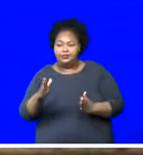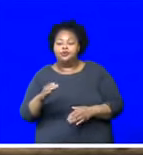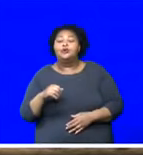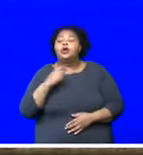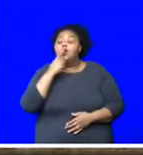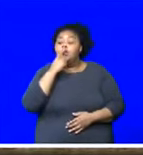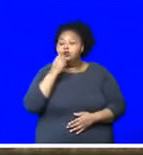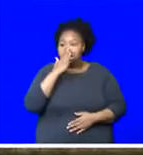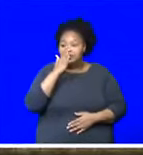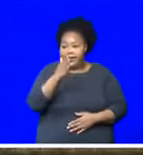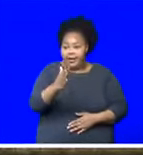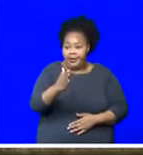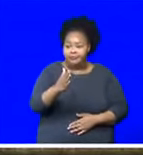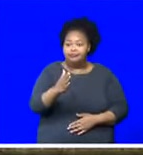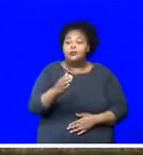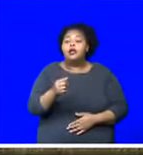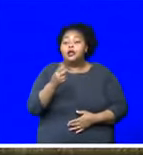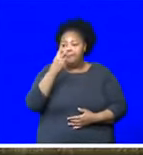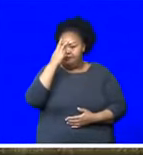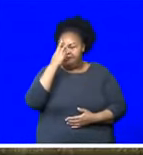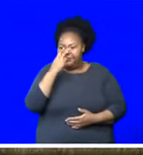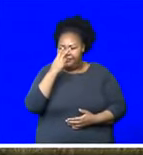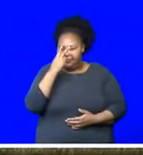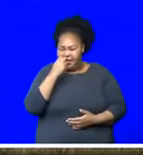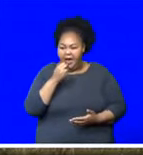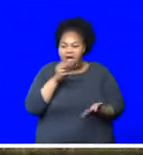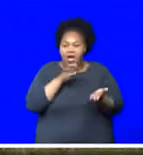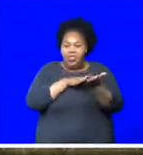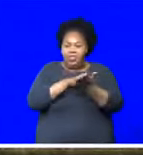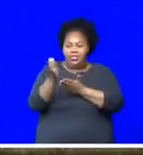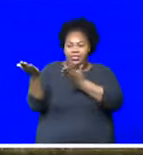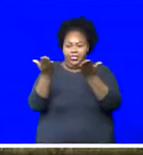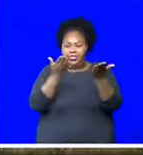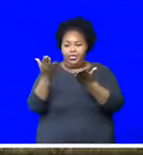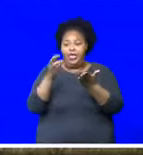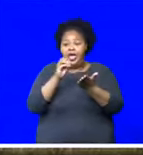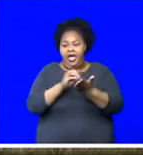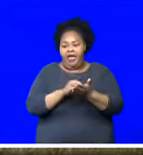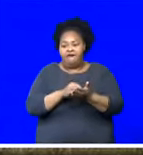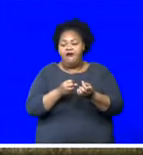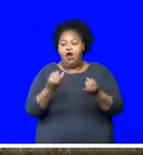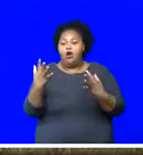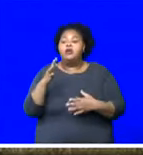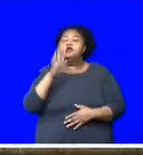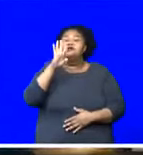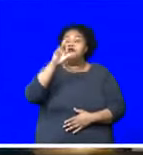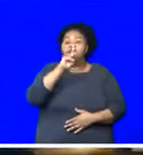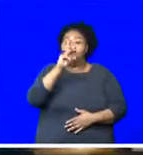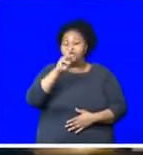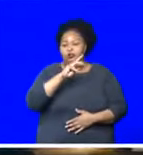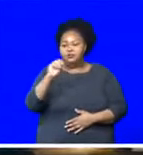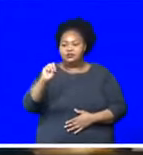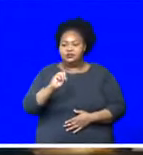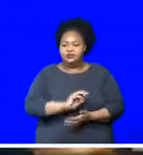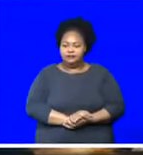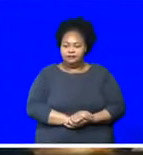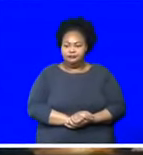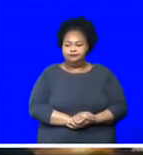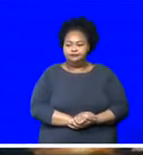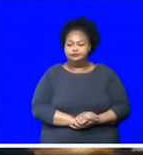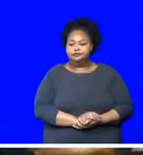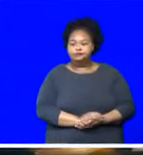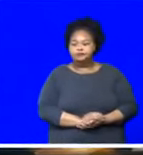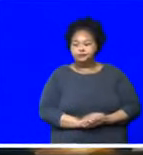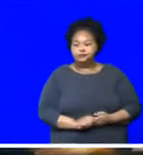ku 5.3. Tindzaba Eswatini TV kubika Nelson Wendla ngamandla kunambongwa Dube kwaluseni.